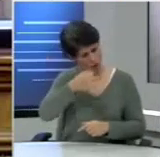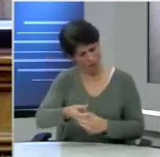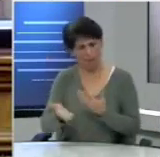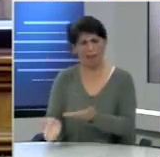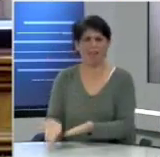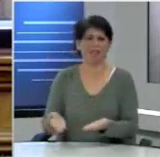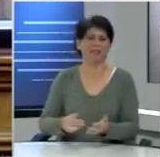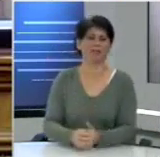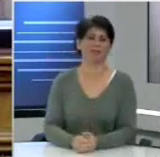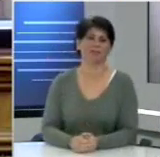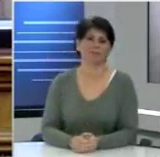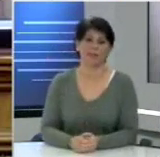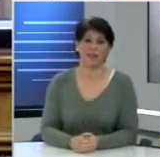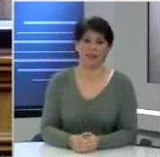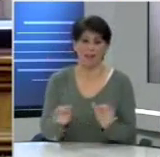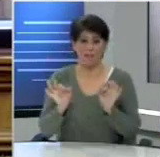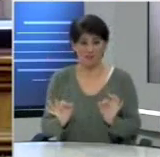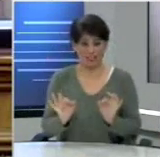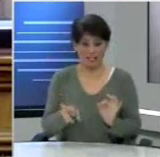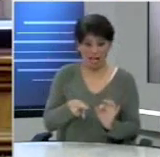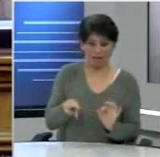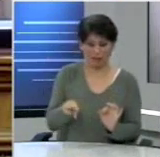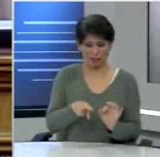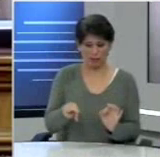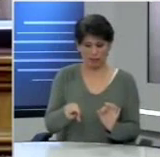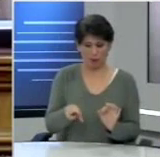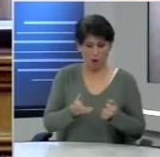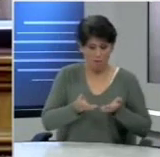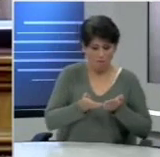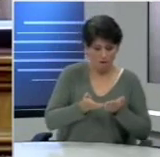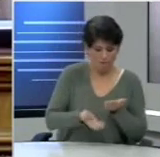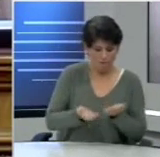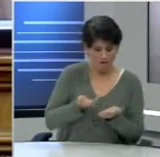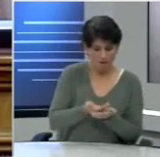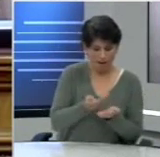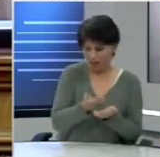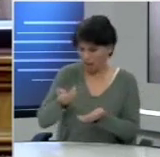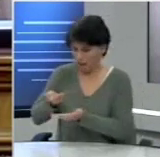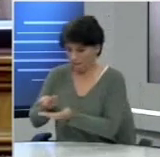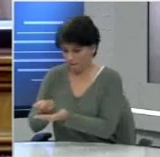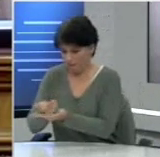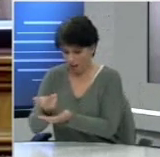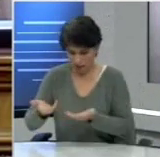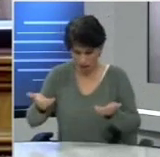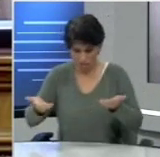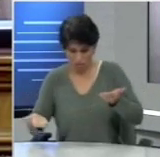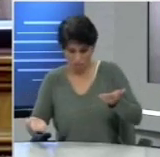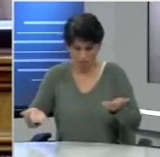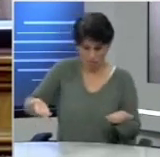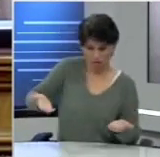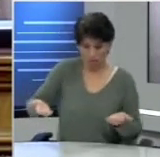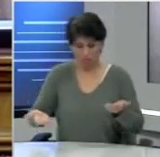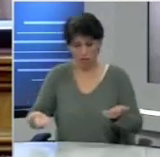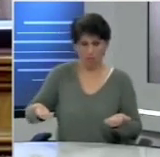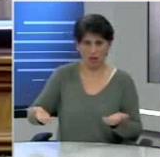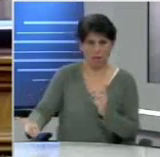Και βεβαίως, μπαλαντζάροντας αυτές, πατώντας τις 2 βάρκες, εγκλωβισμένες αυτές τις αντιφάσεις και τα διέξοδα, δεν μπορούν